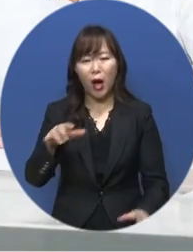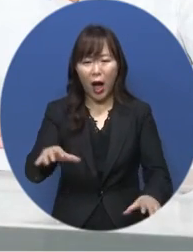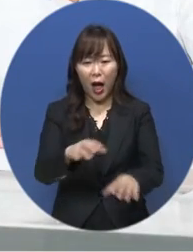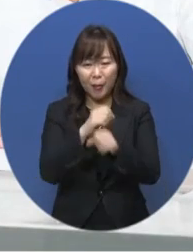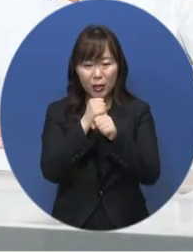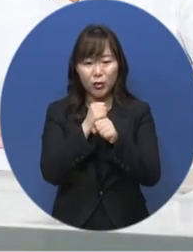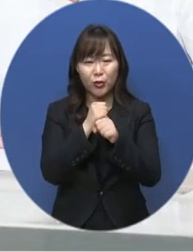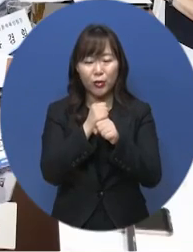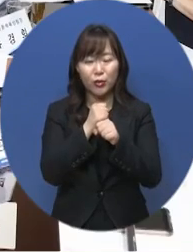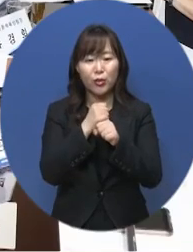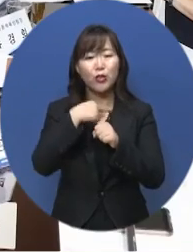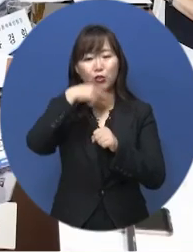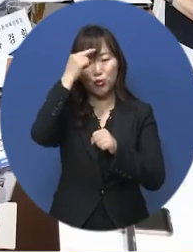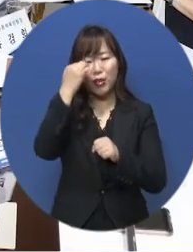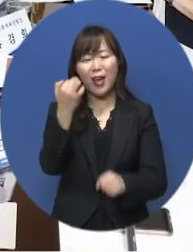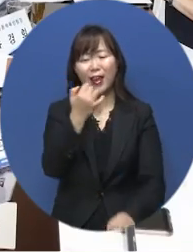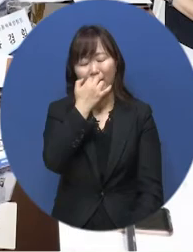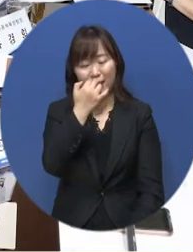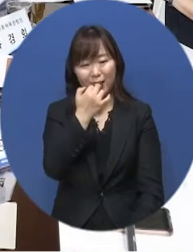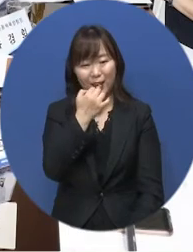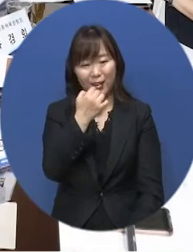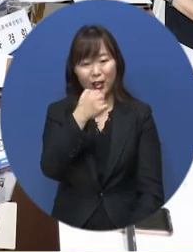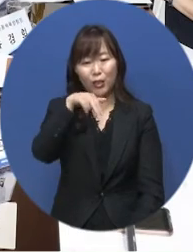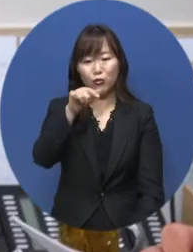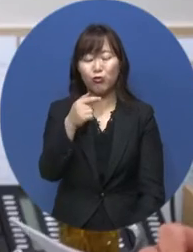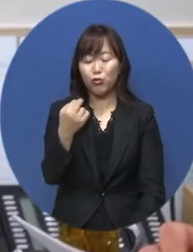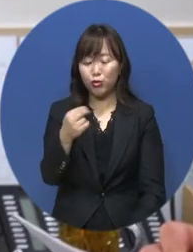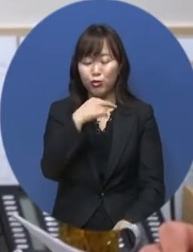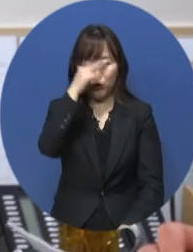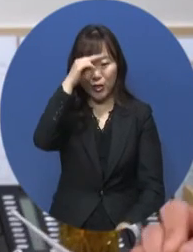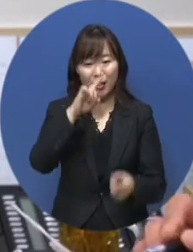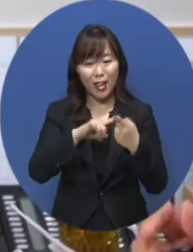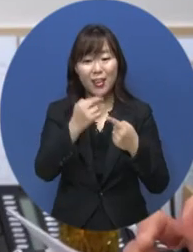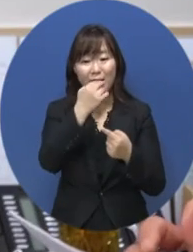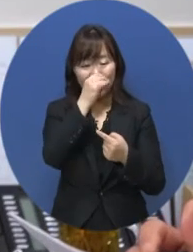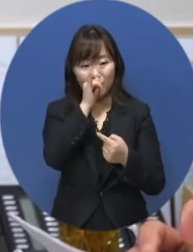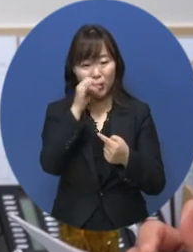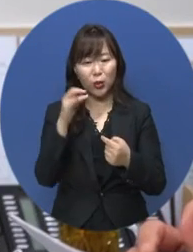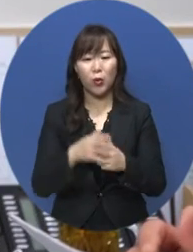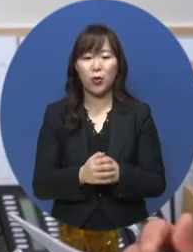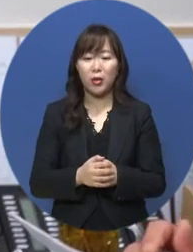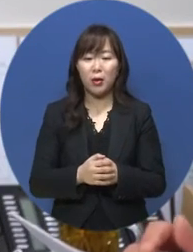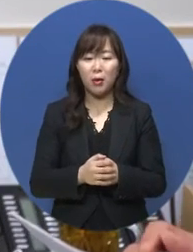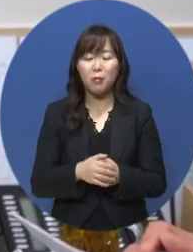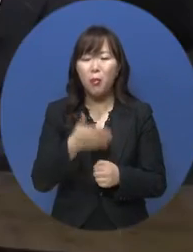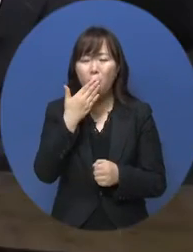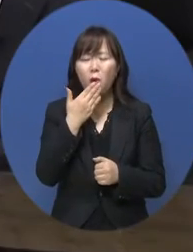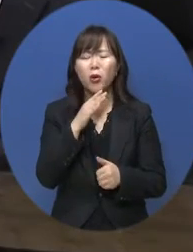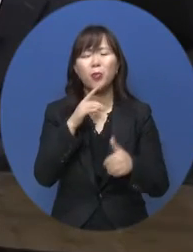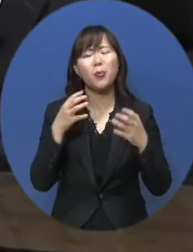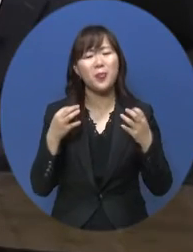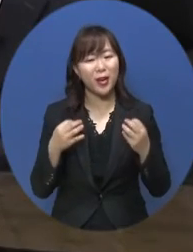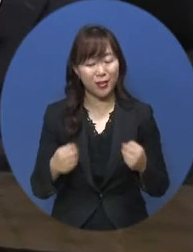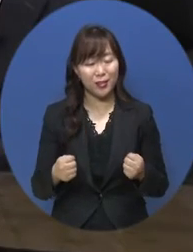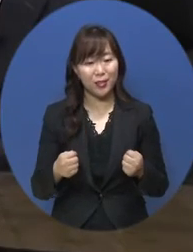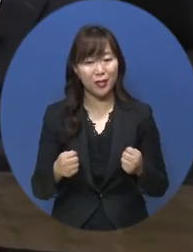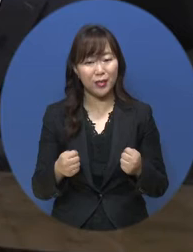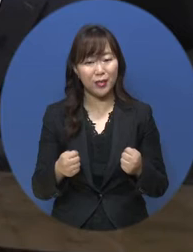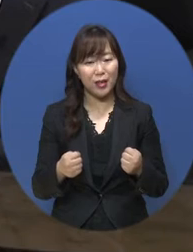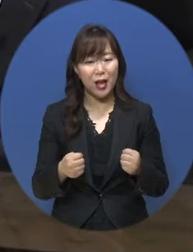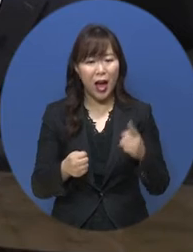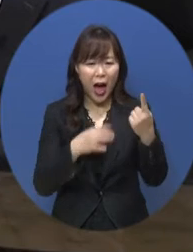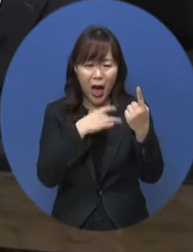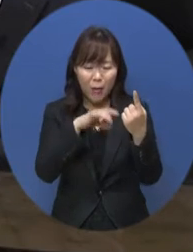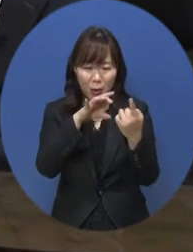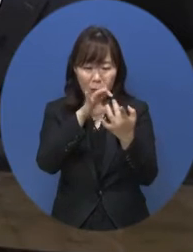묶어서 이제 술의 향기, 네, 주향을 네, 만들었고요. 네. 다음은 이제 정읍에 이제 먹거리가 풍부해요. 이제 그런 것들을 하나만